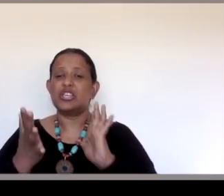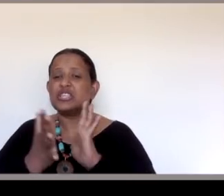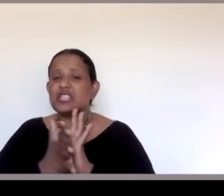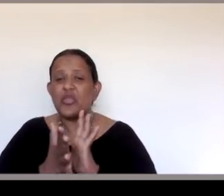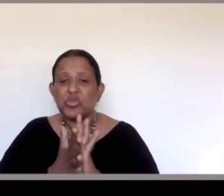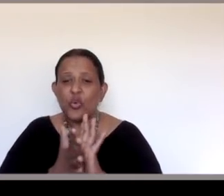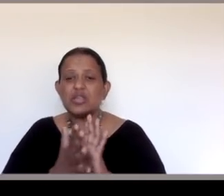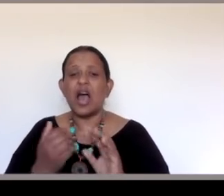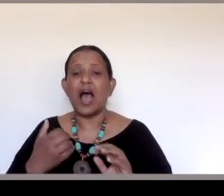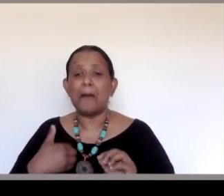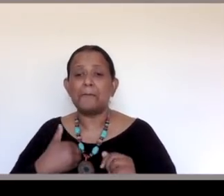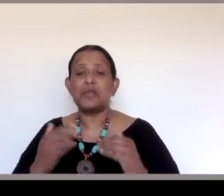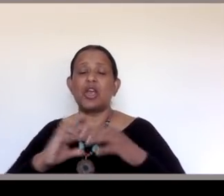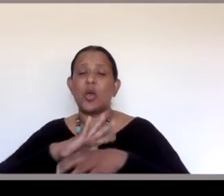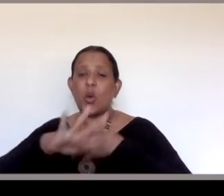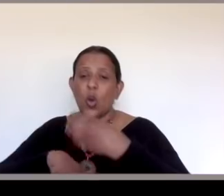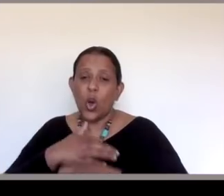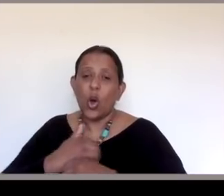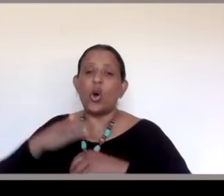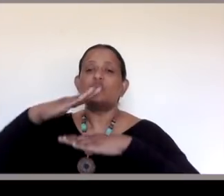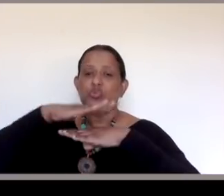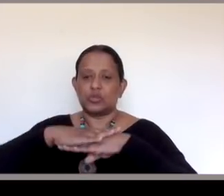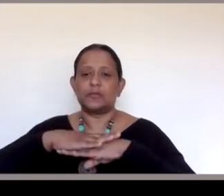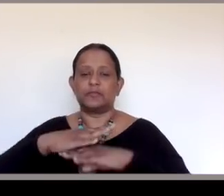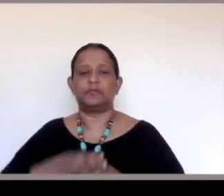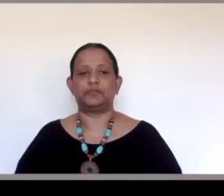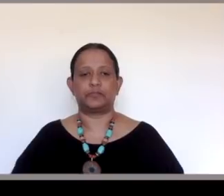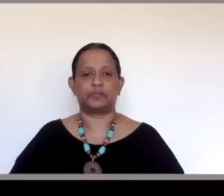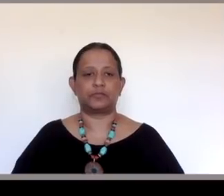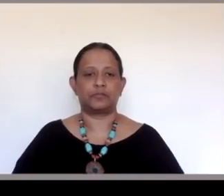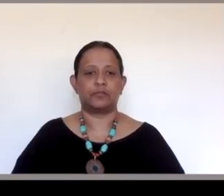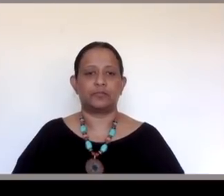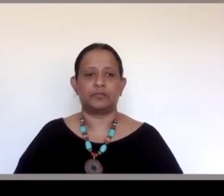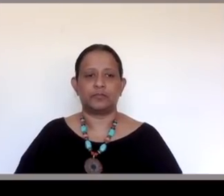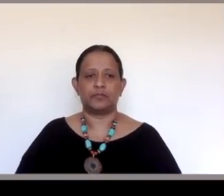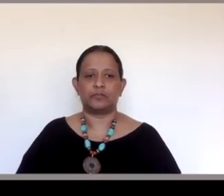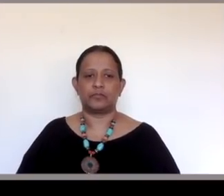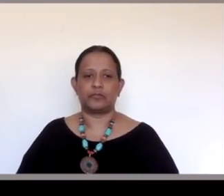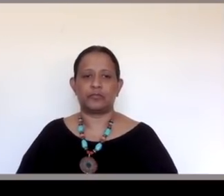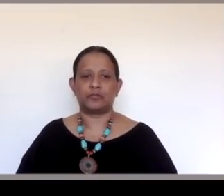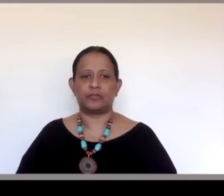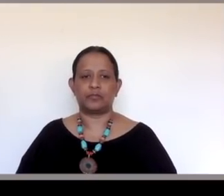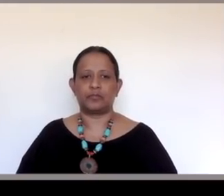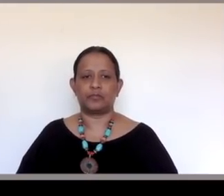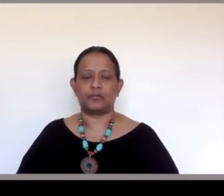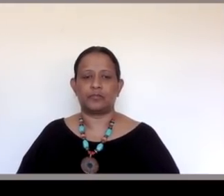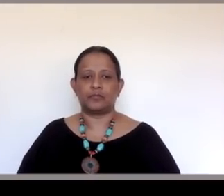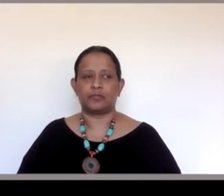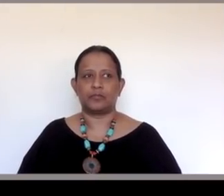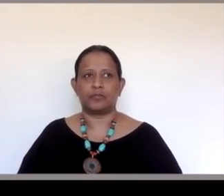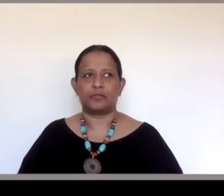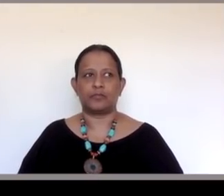மனப்பான்மை இருக்க வேண்டும் என்பது இயேசு ஸ்வஹன்சே மத்தேயு 5:6 சக ஆத்தனி பரிச்சேத விளக்கல மங் ஆபஹவ